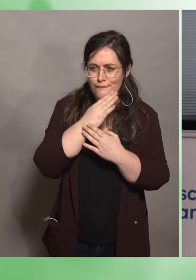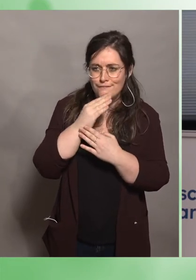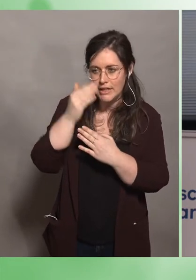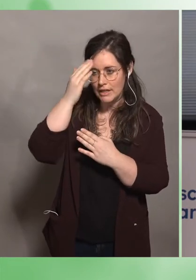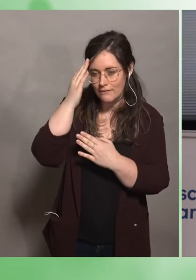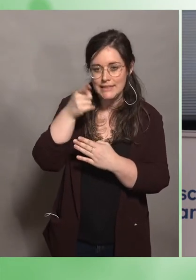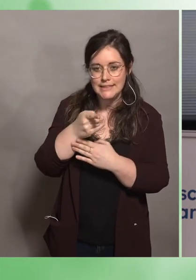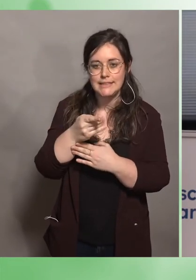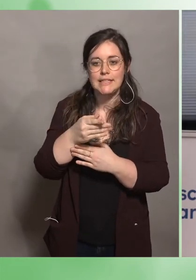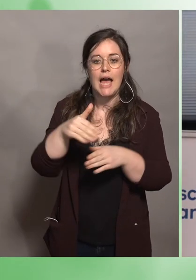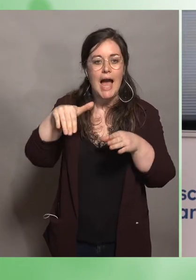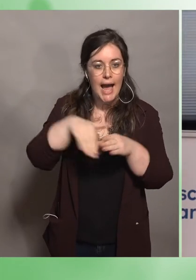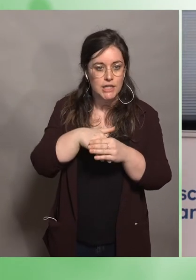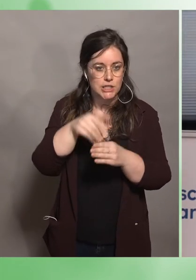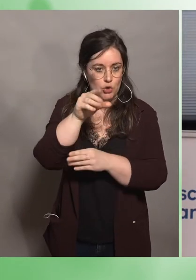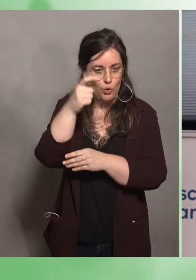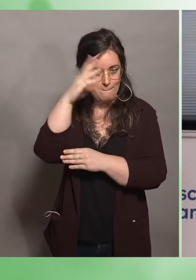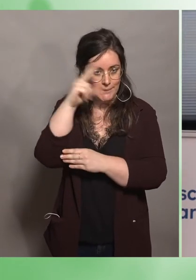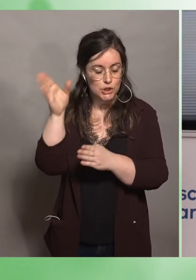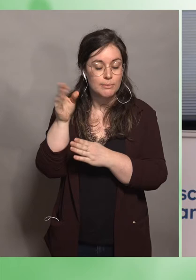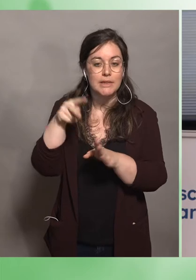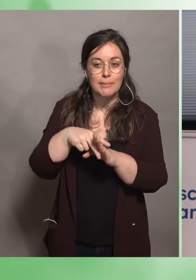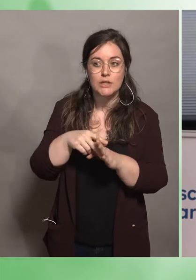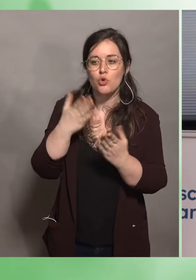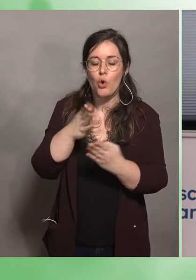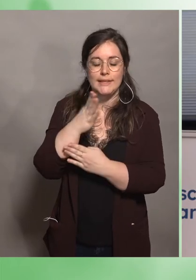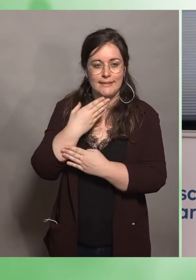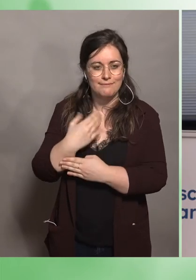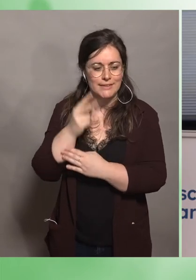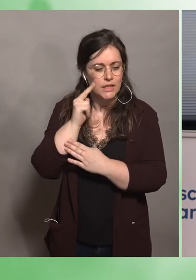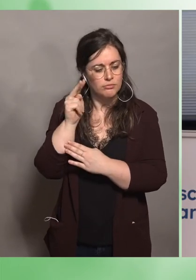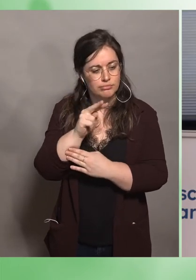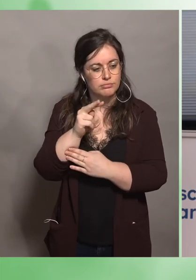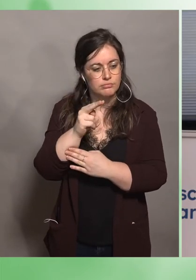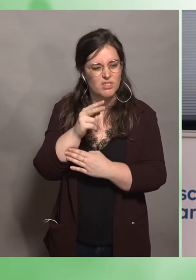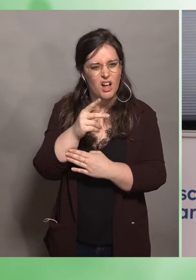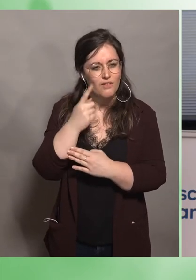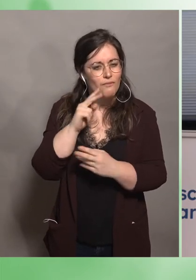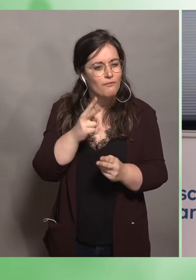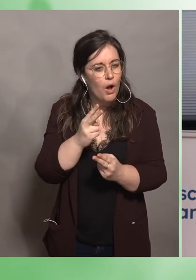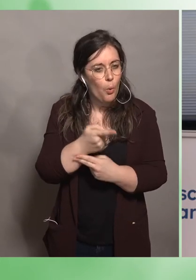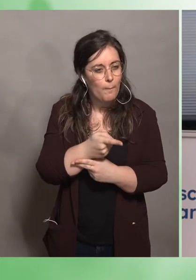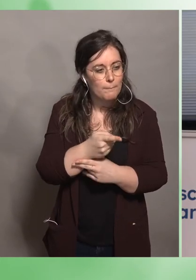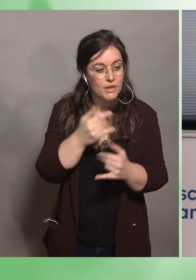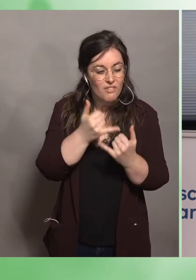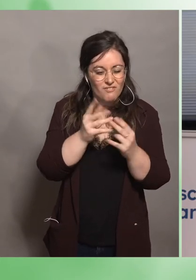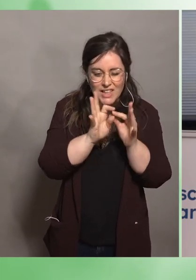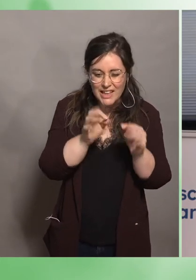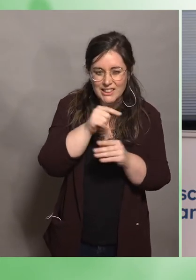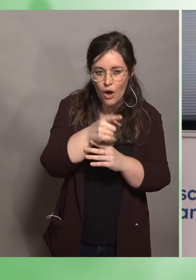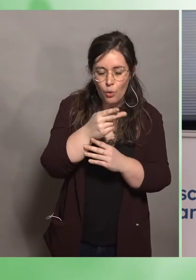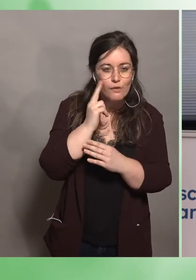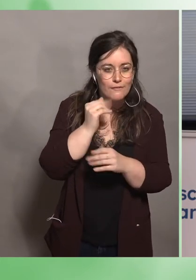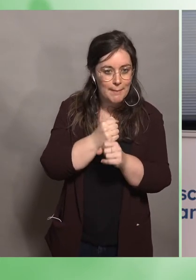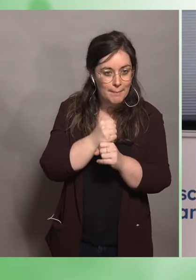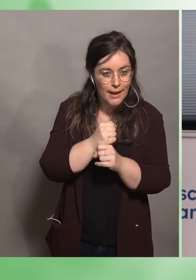Da wollen wir heute wieder hinschauen im Sinne von warum, wie konkret macht das die Firma Sonnentor, ganz